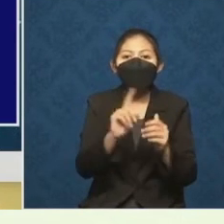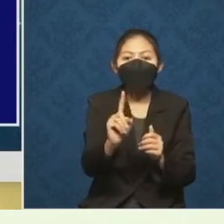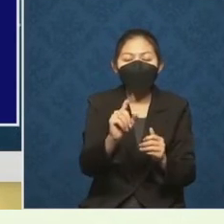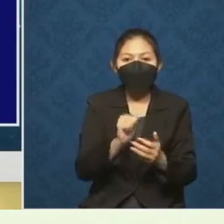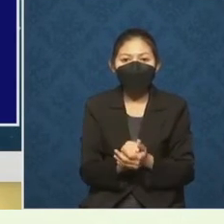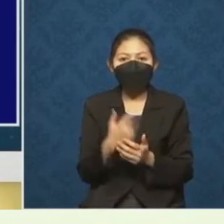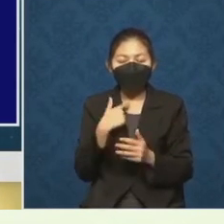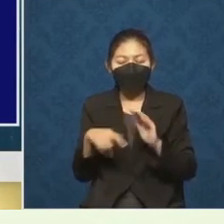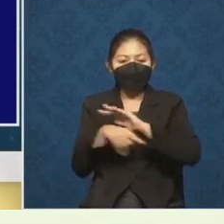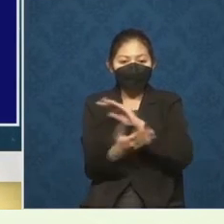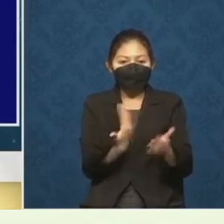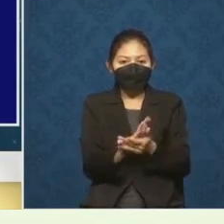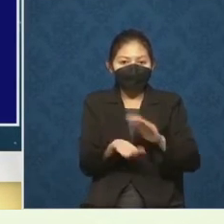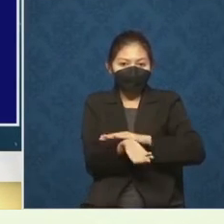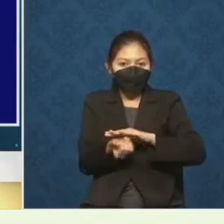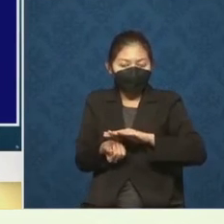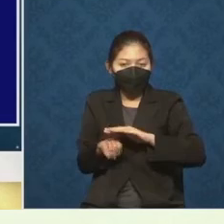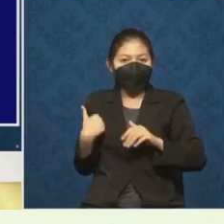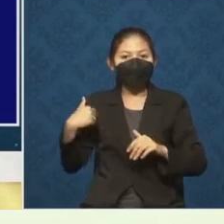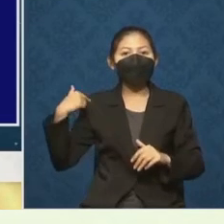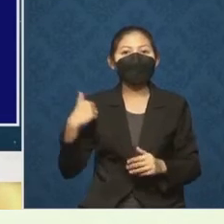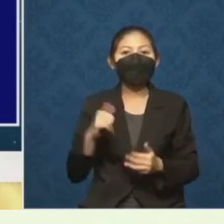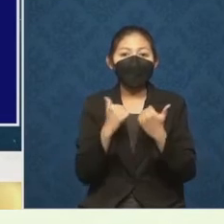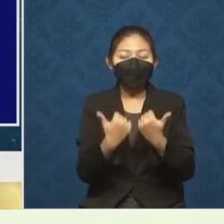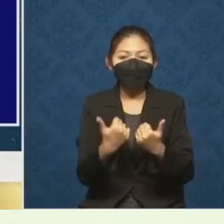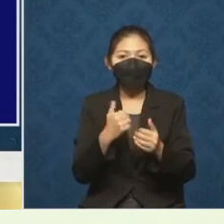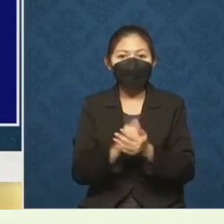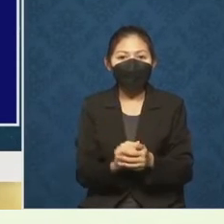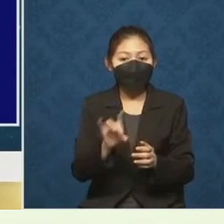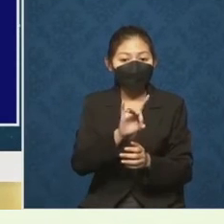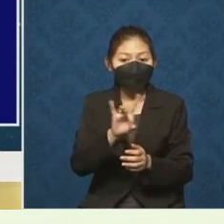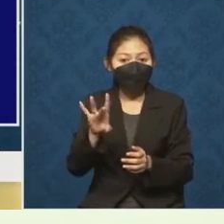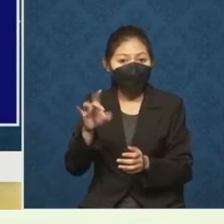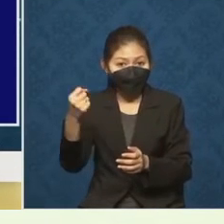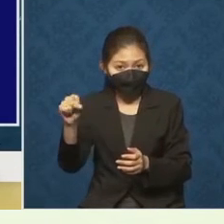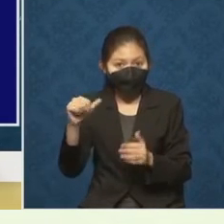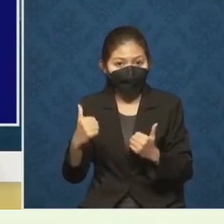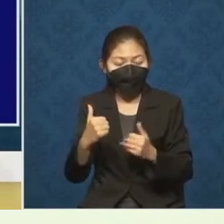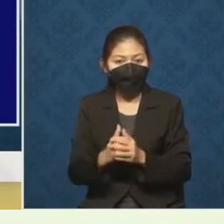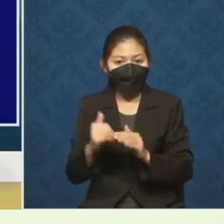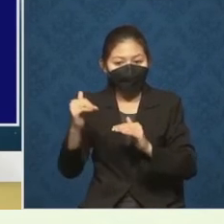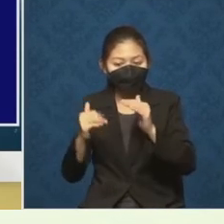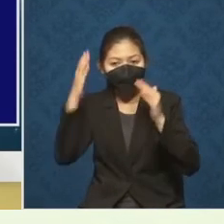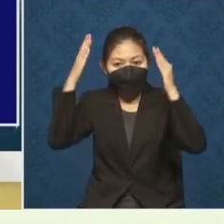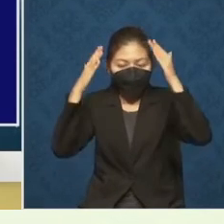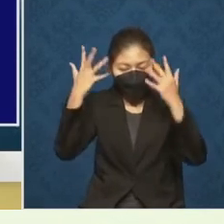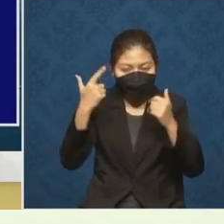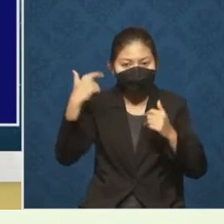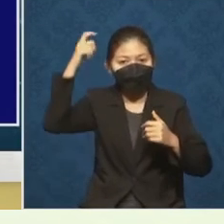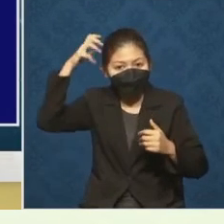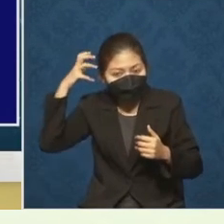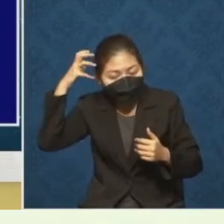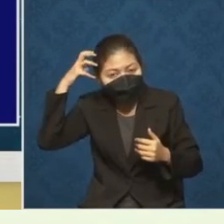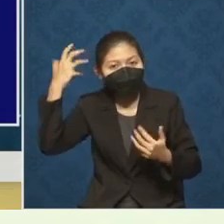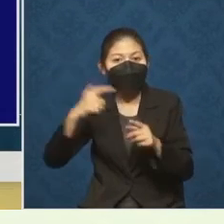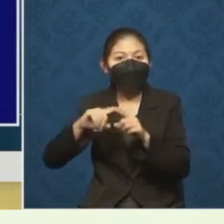กนี้ปีนี้ลงมาถึง110แล้วนะครับต่ำกว่ามาเลเซียลาวเพื่อนบ้านเราจริงท่านประธานครับ